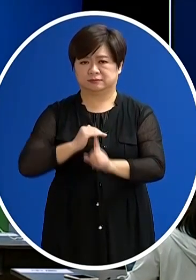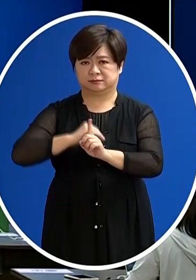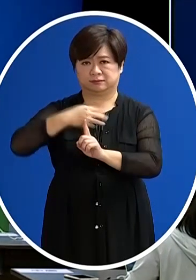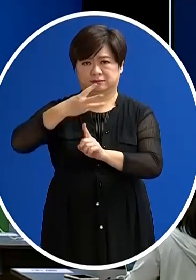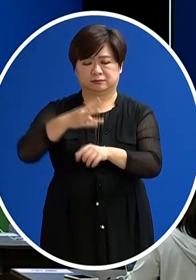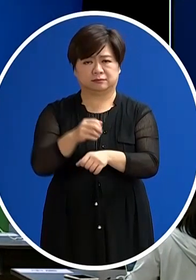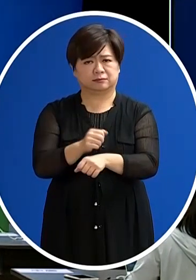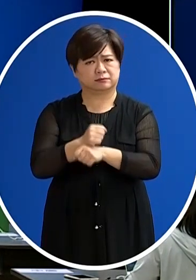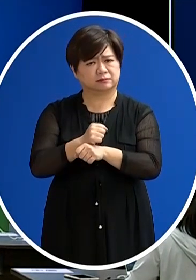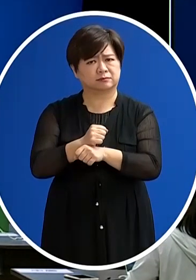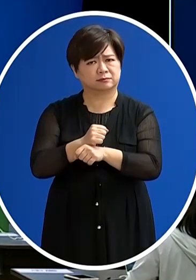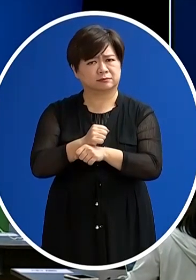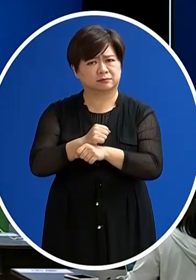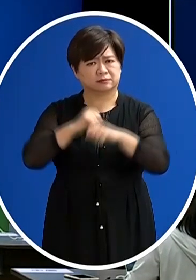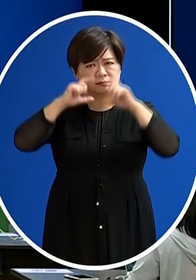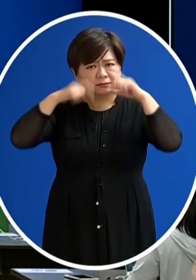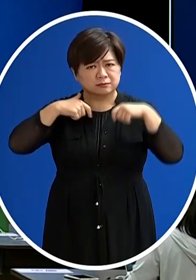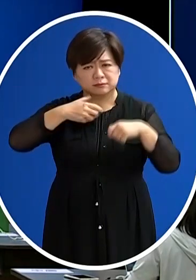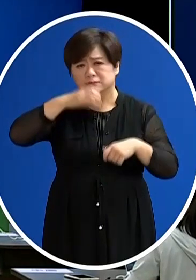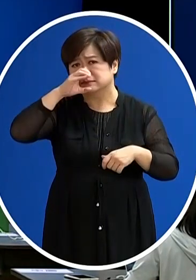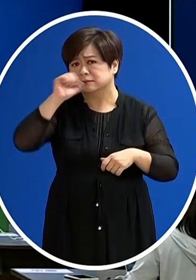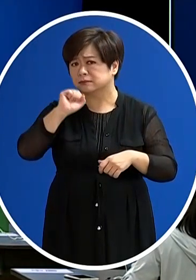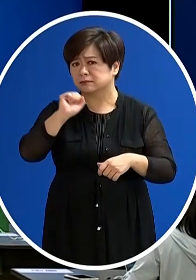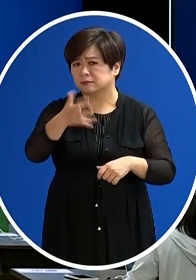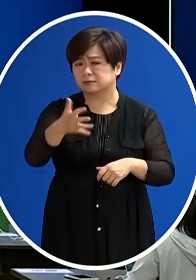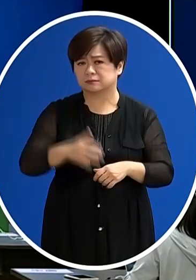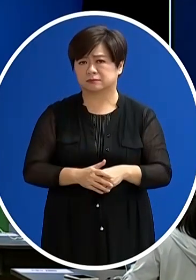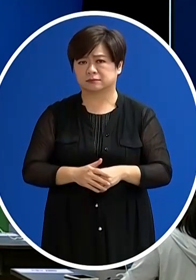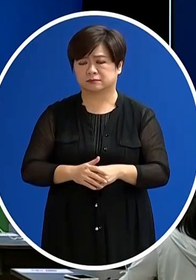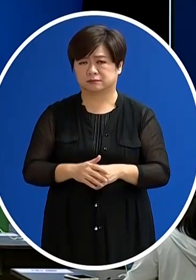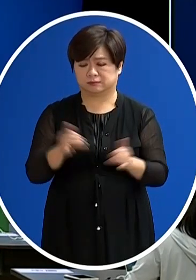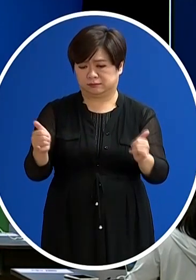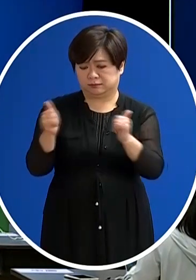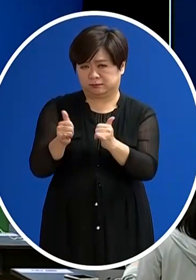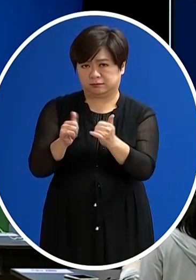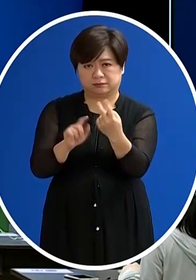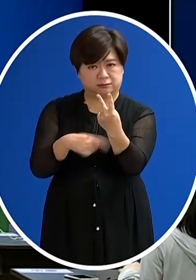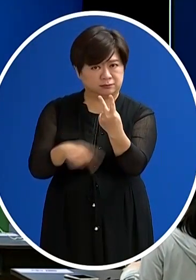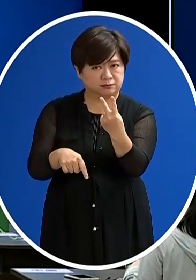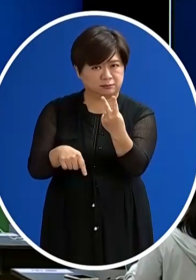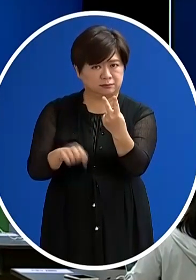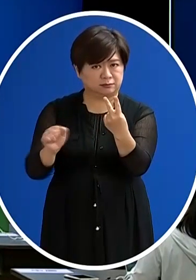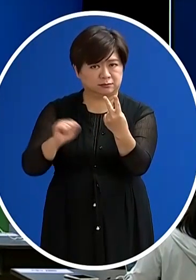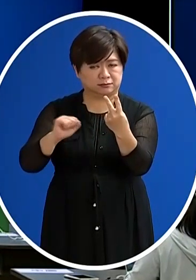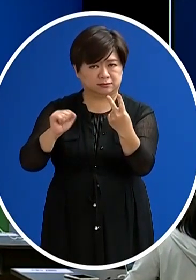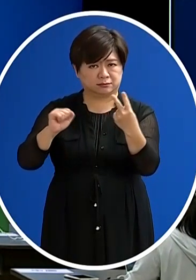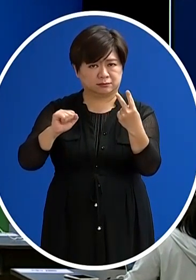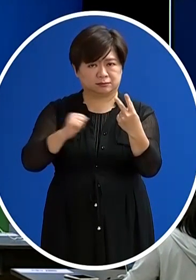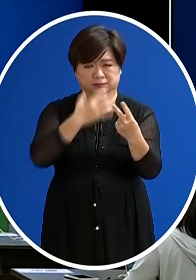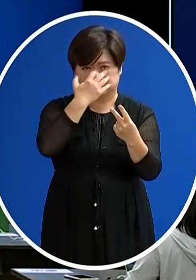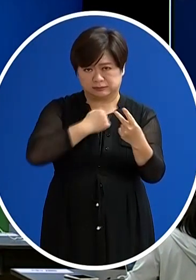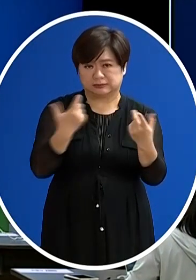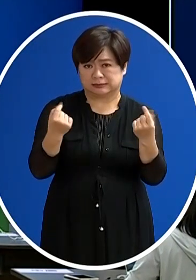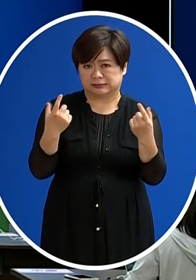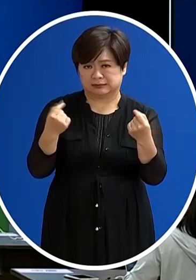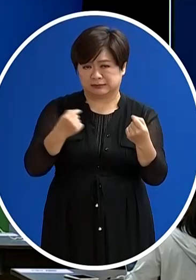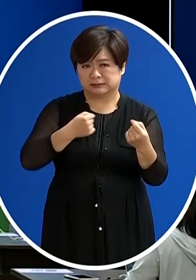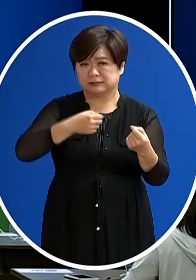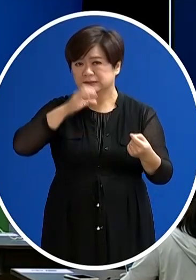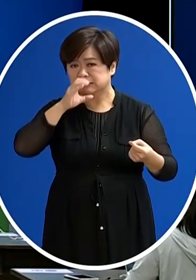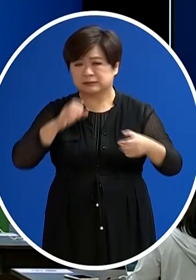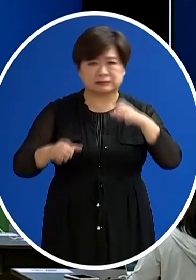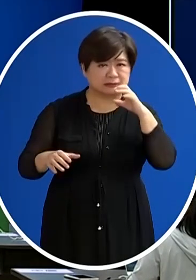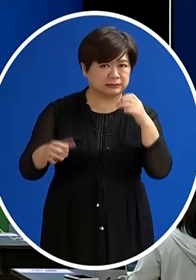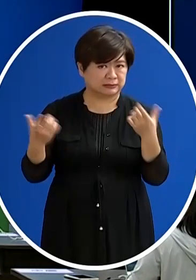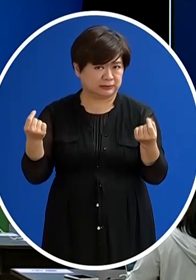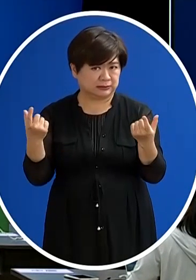规定车内是不能脱口罩喝水的吗？如果车内两个人，是不是也不能同时脱口罩喝水？第二个问题是因